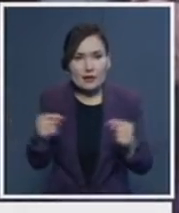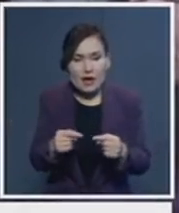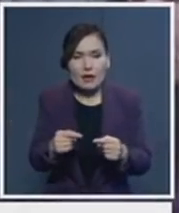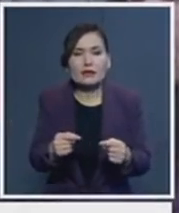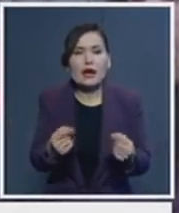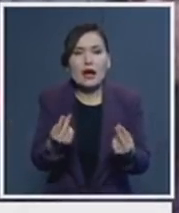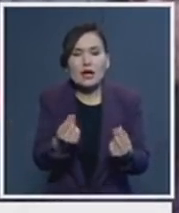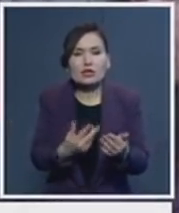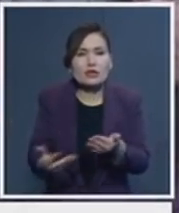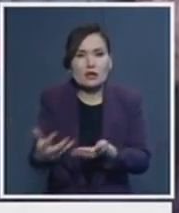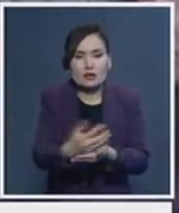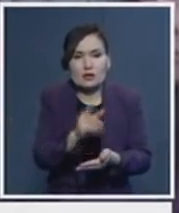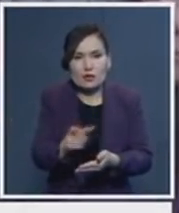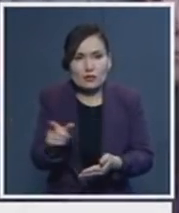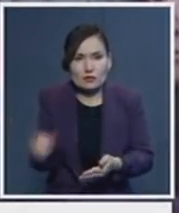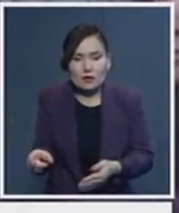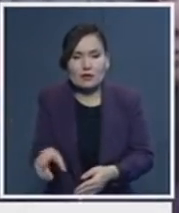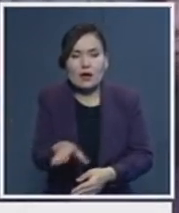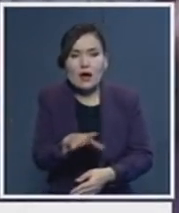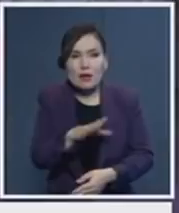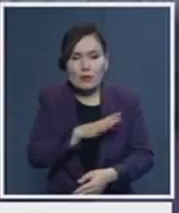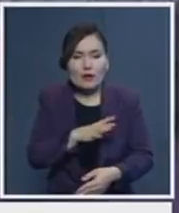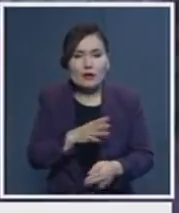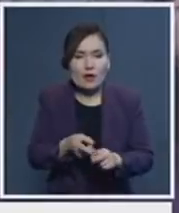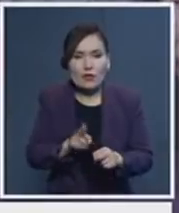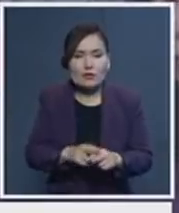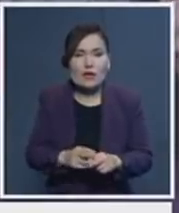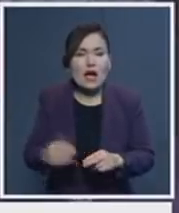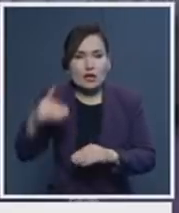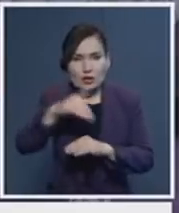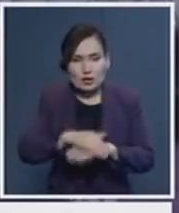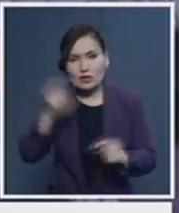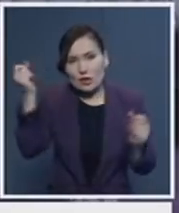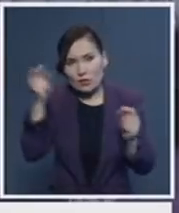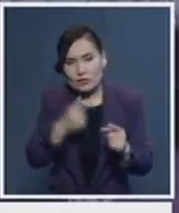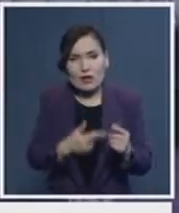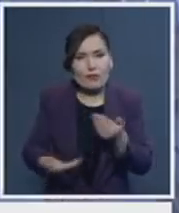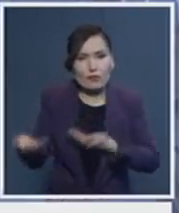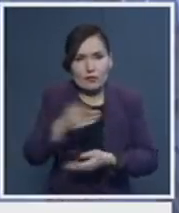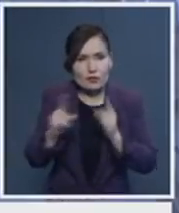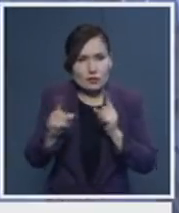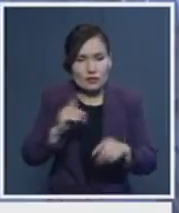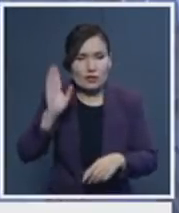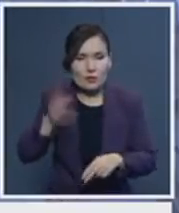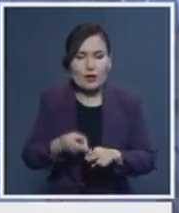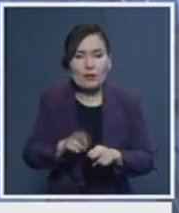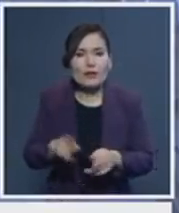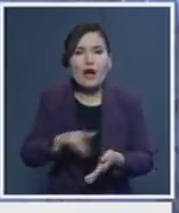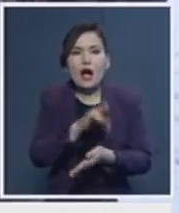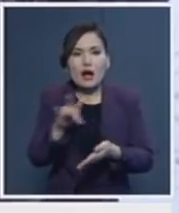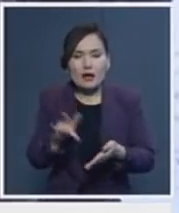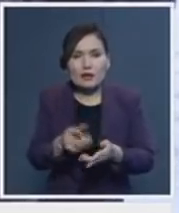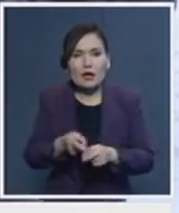сома жиналып отырғанын білмеймін, бірақ кешкі жақын жинап сұрап нетіп алайық, қанша сома керек екен. Қалалық тұрғын үй